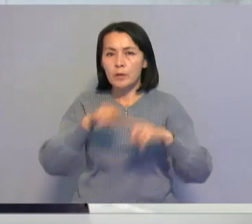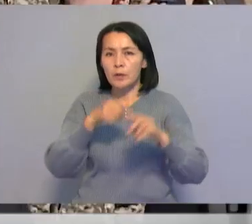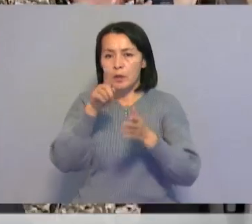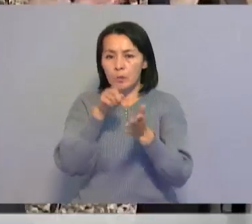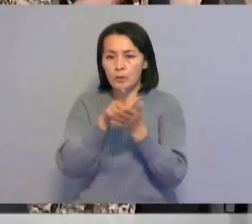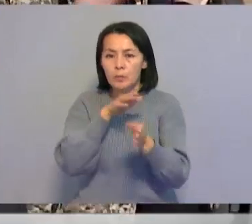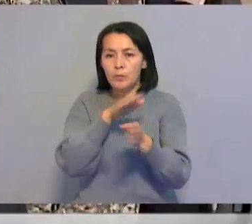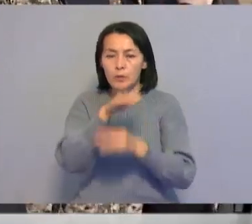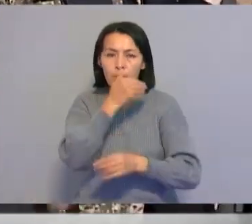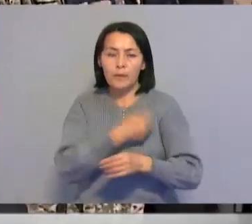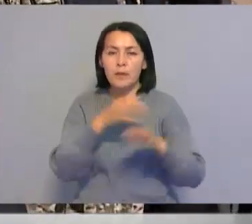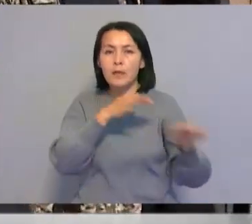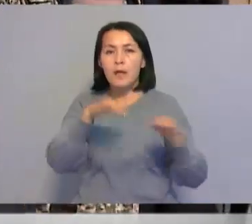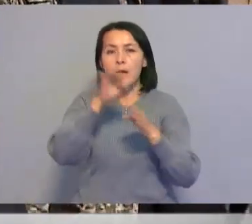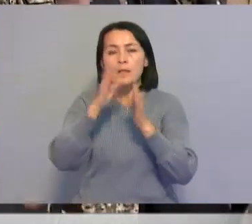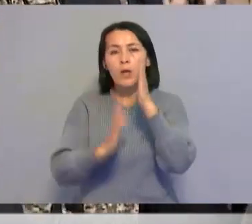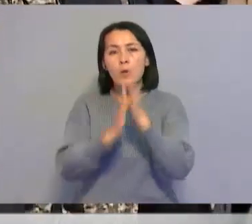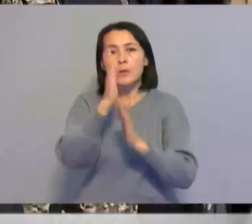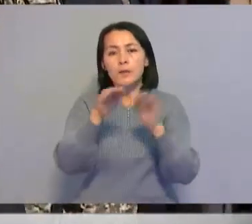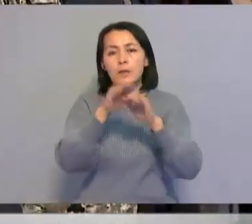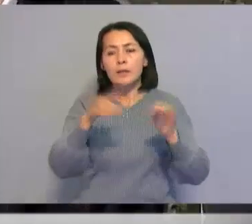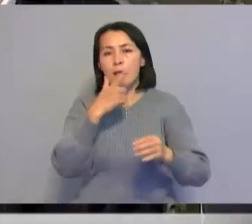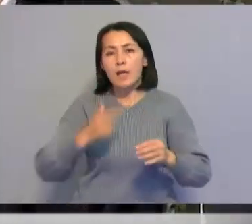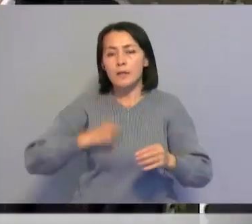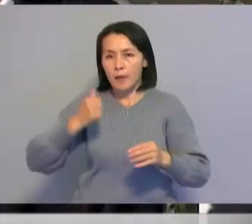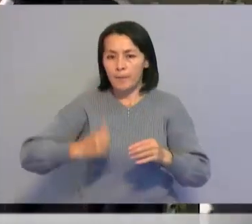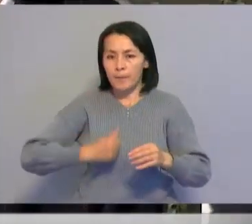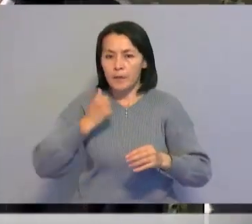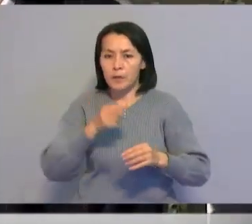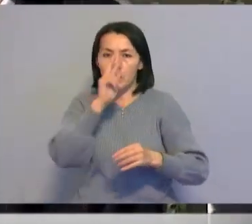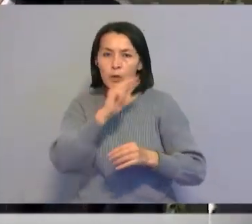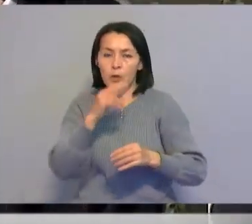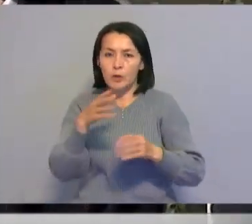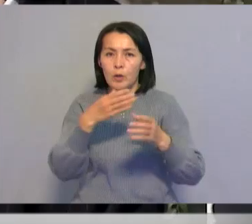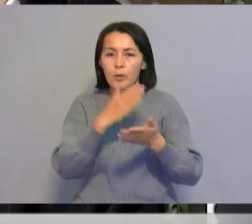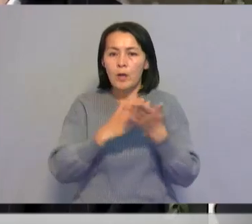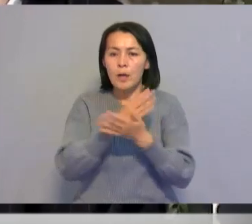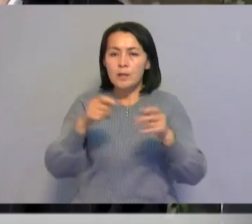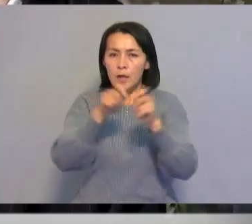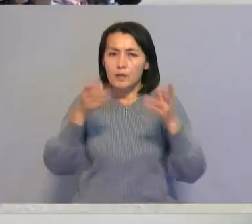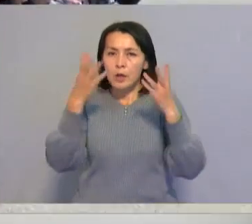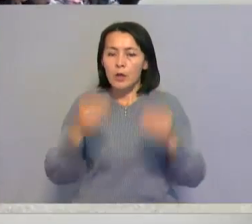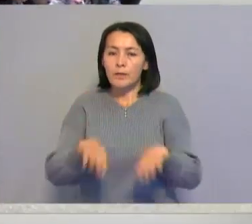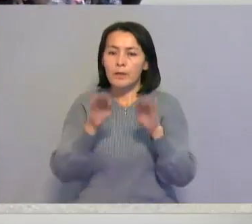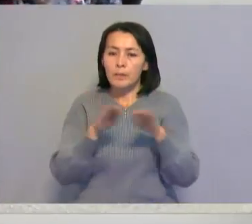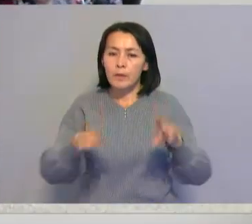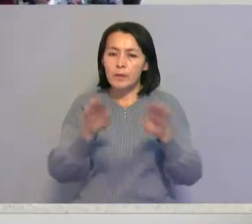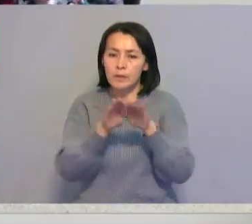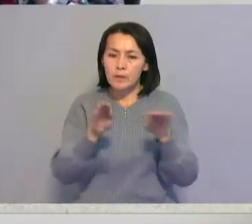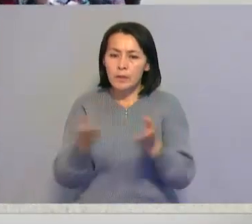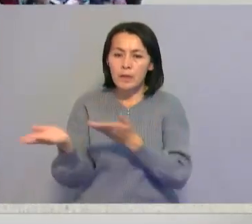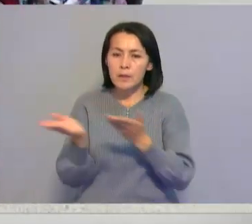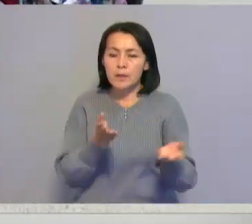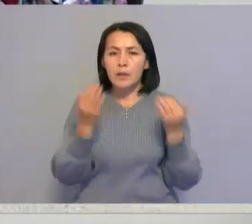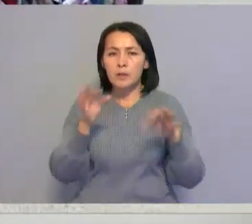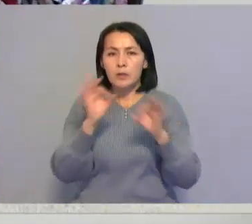өтеймін. Іс-шараның мақсаты өскелең ұрпақты әскери патриоттық тәрбиелеу болып табылады. Бөлім қызметкерлері ашық есік күніне балабақша тәрбиеленушілерін де